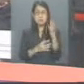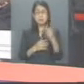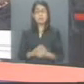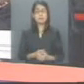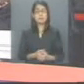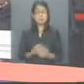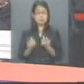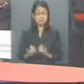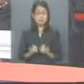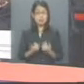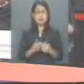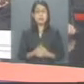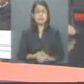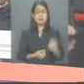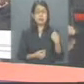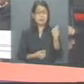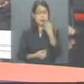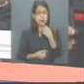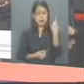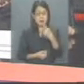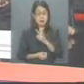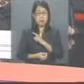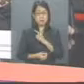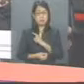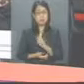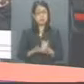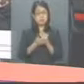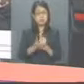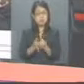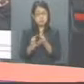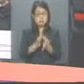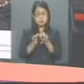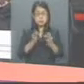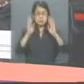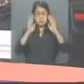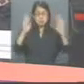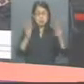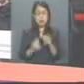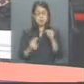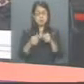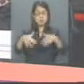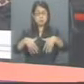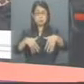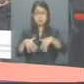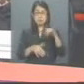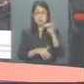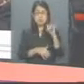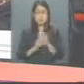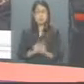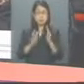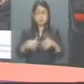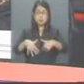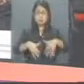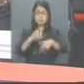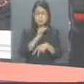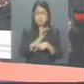นี้ยังไม่มีหน่วยงานที่เกี่ยวข้องเข้าไปให้ความรู้แล้วก็การปฏิบัติตัวกับชาวจังหวัดภูเก็ตค่ะทําให้ชาวจังหวัดภูเก็ตตอนนี้ค่อนข้างที่จะตื่น